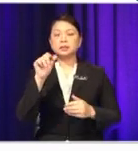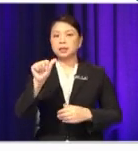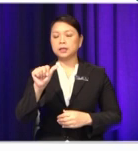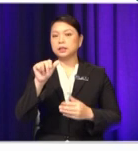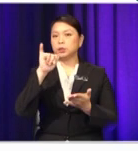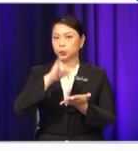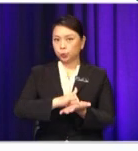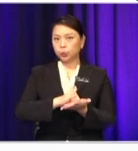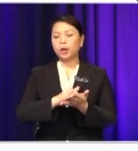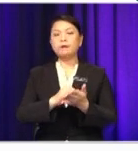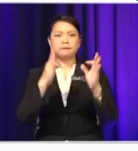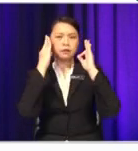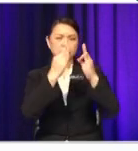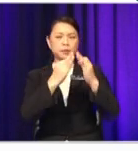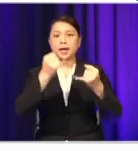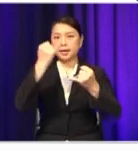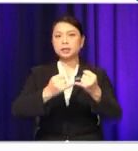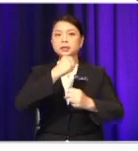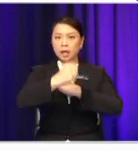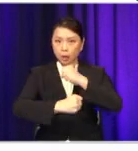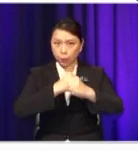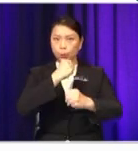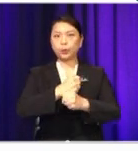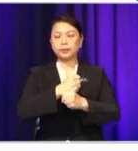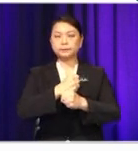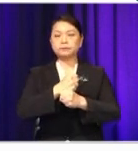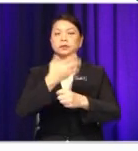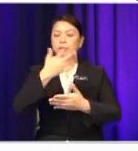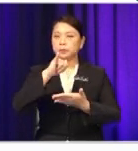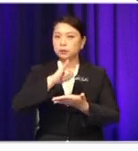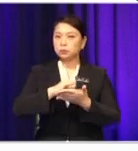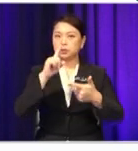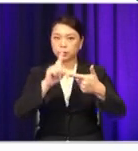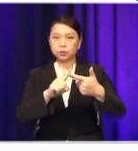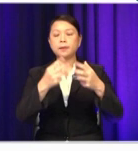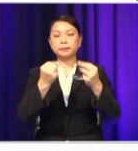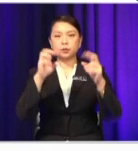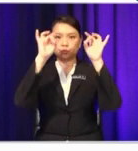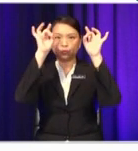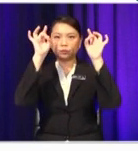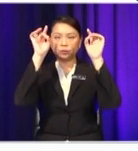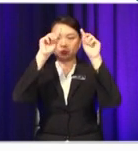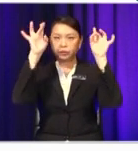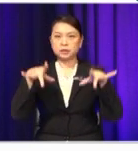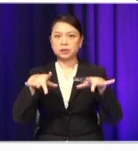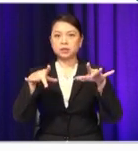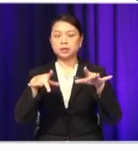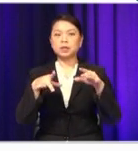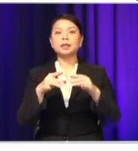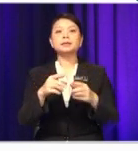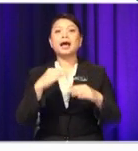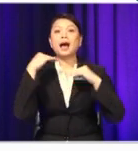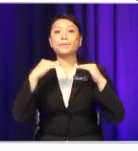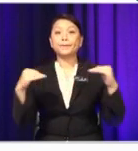sesi akademik kita, khususnya pada akhir tahun lah. Dan yang kedua ialah untuk menguji tahap kognitif murid dari segi pencapaian dan